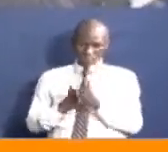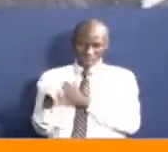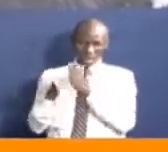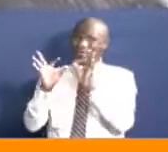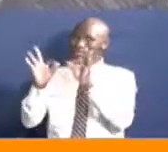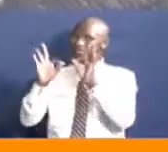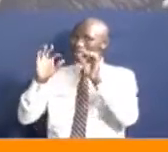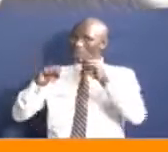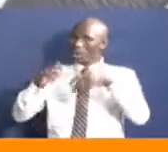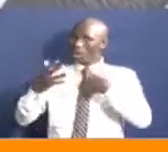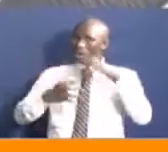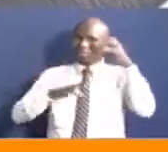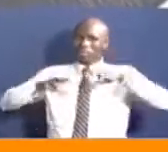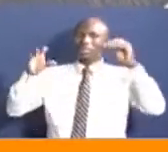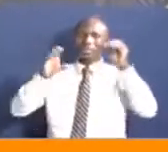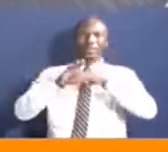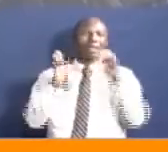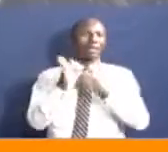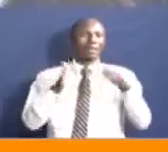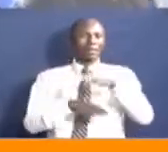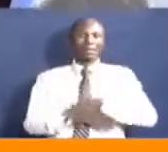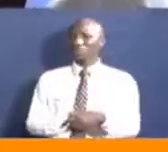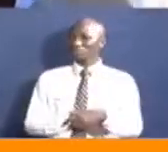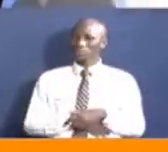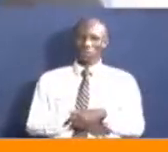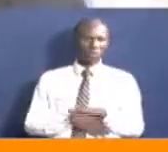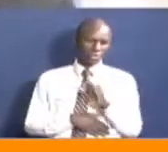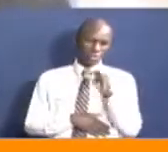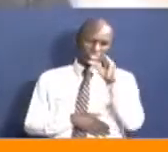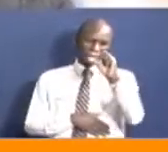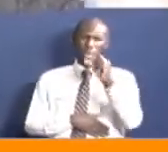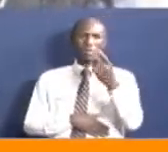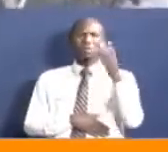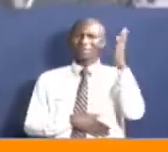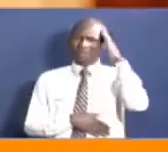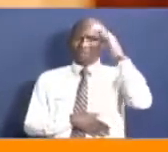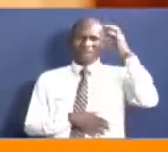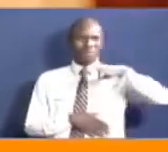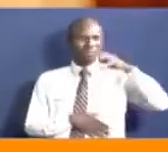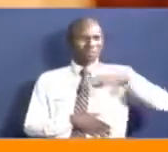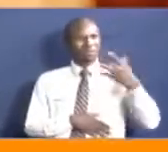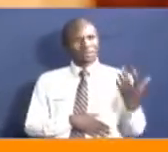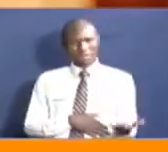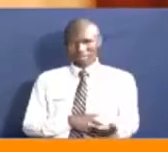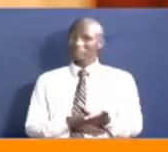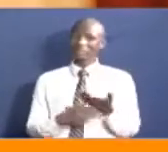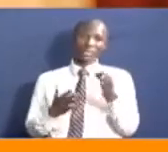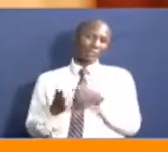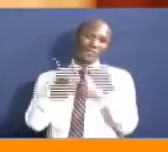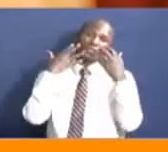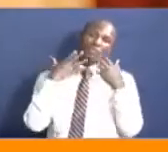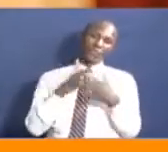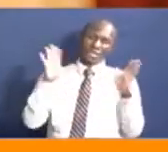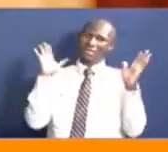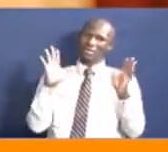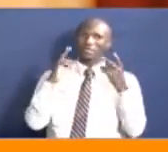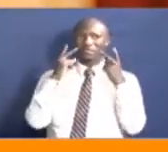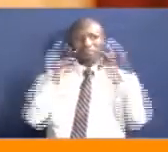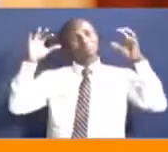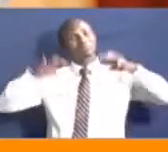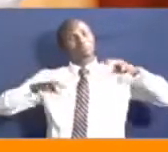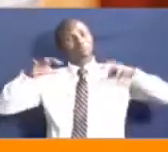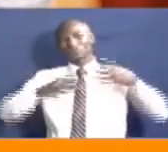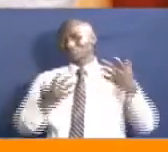Mielu ni kudhombua vaa ukamba ni kuenda kusula. Najua hii mvua ni kama imetuangusha. Tunaona kama